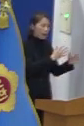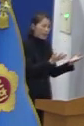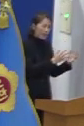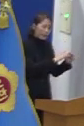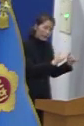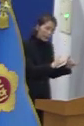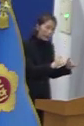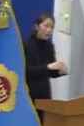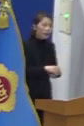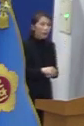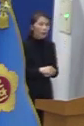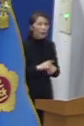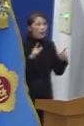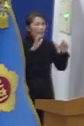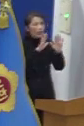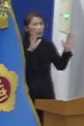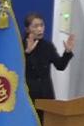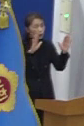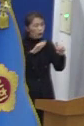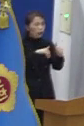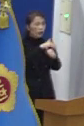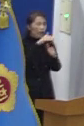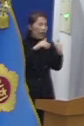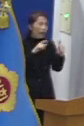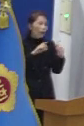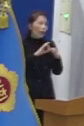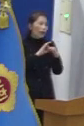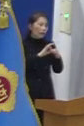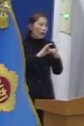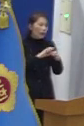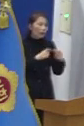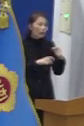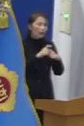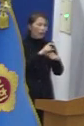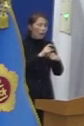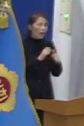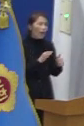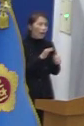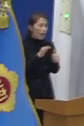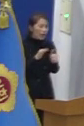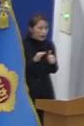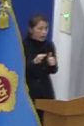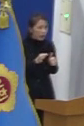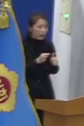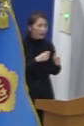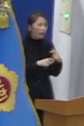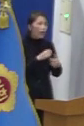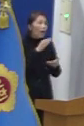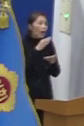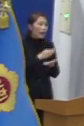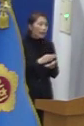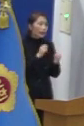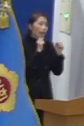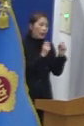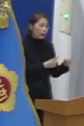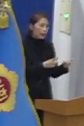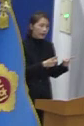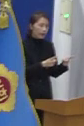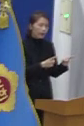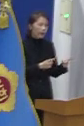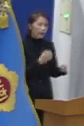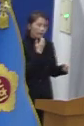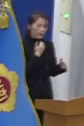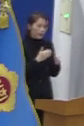기후행동, 아동돌봄에도 본격 시행하여 더 많은 가치와 새로운 기회가